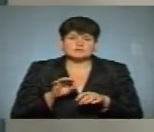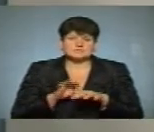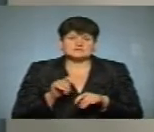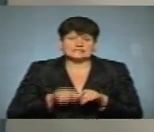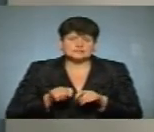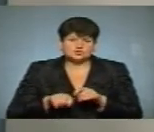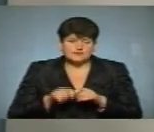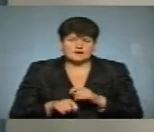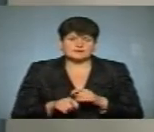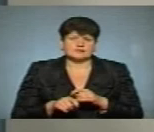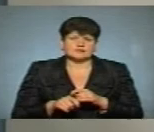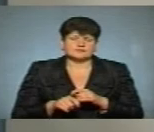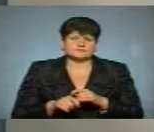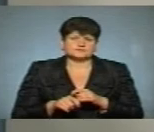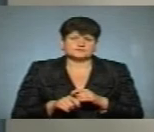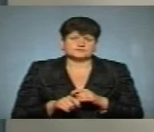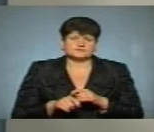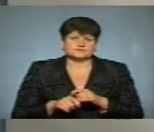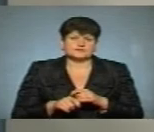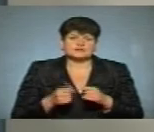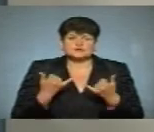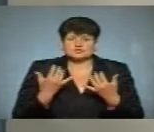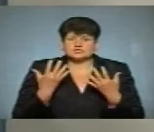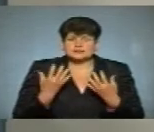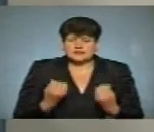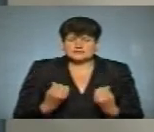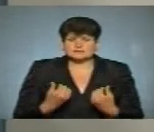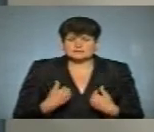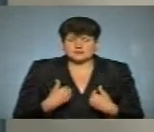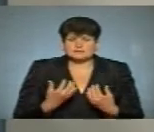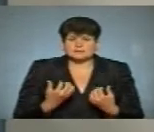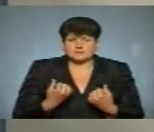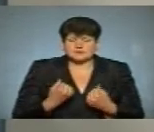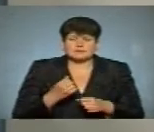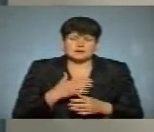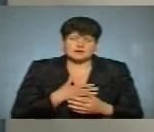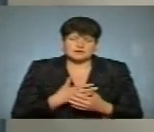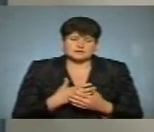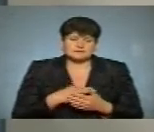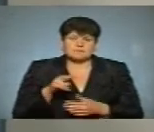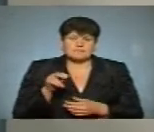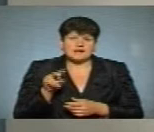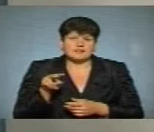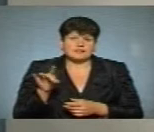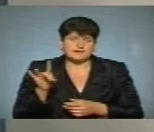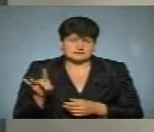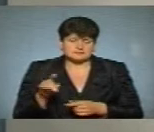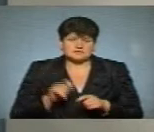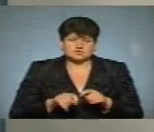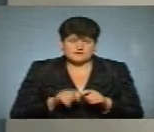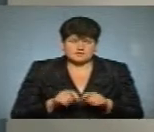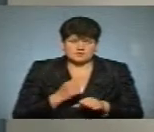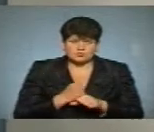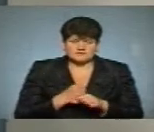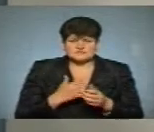Людина цікавиться, де можна пройти. Ну, на сьогоднішній день нас працює, ми беремо активно ПЛР-тестування, проводиться. Це в